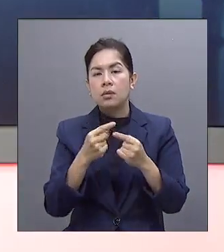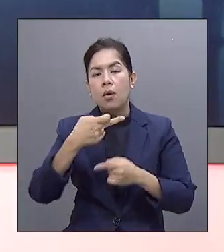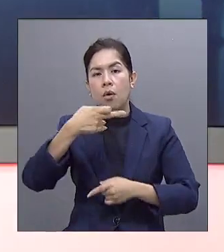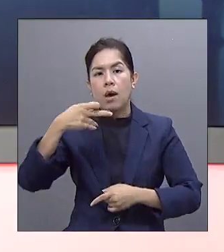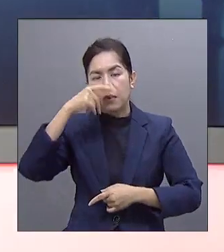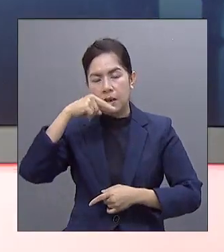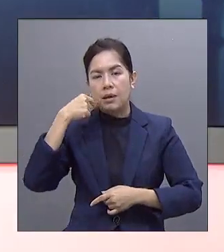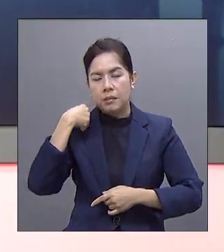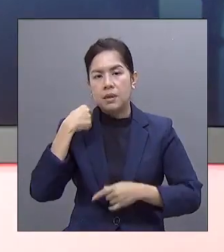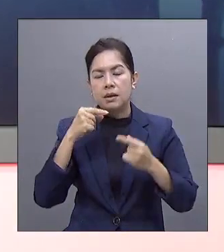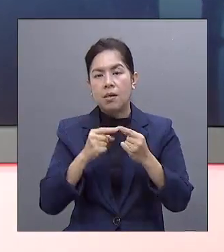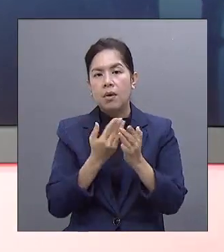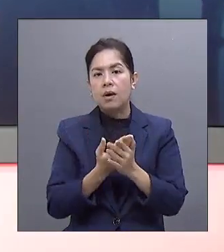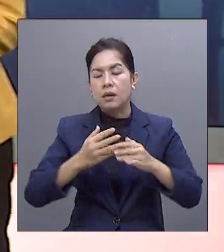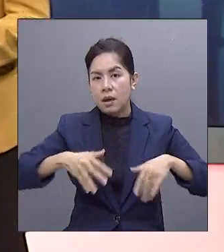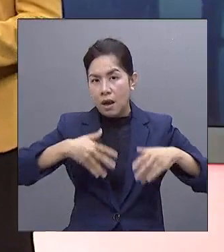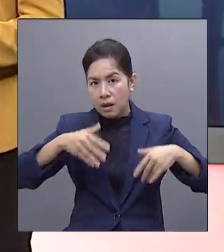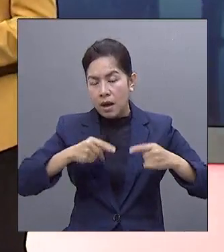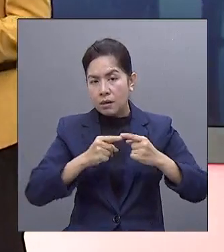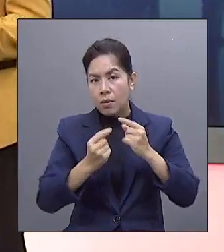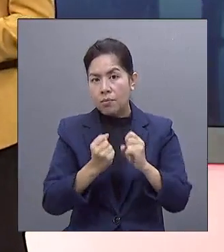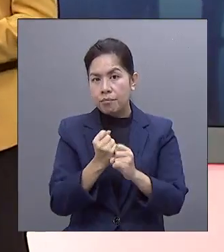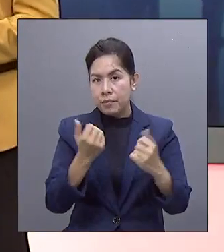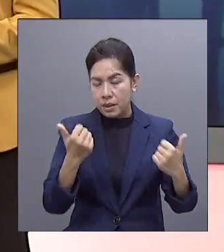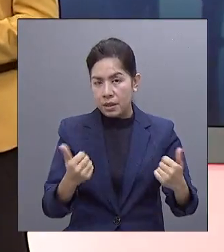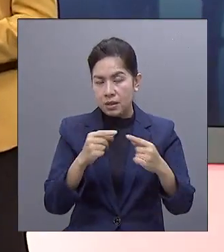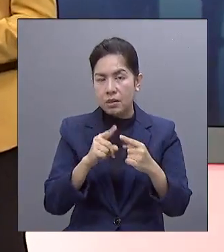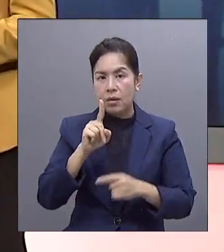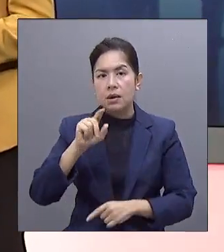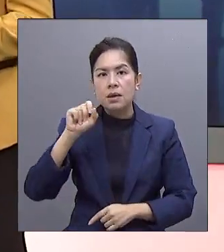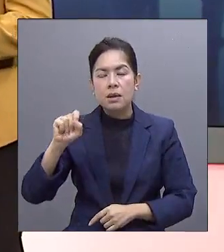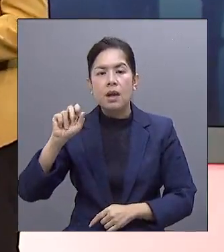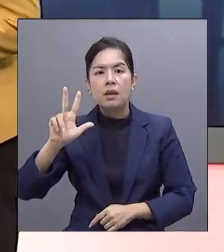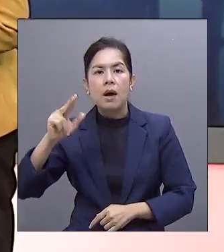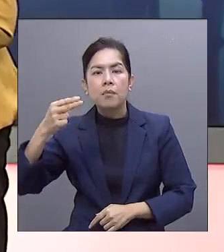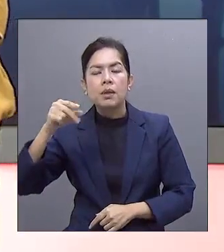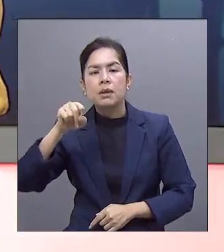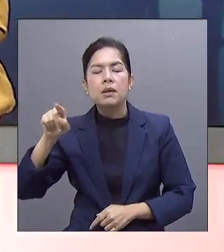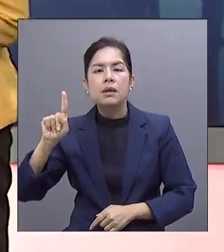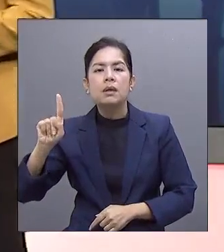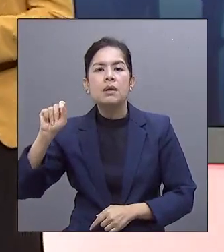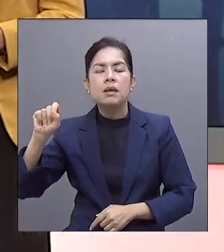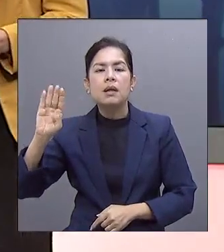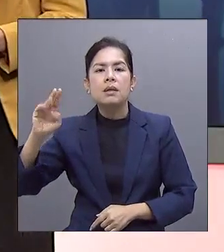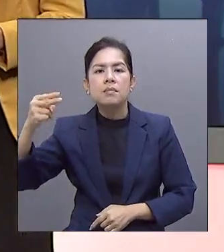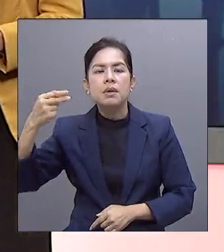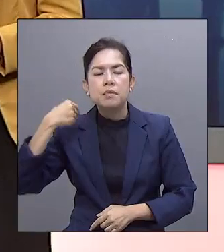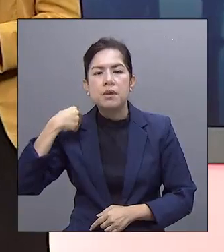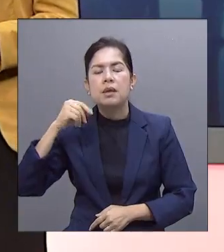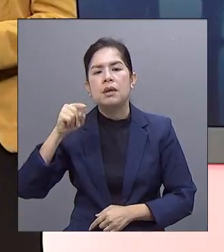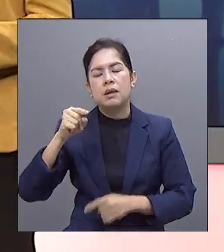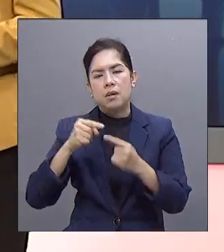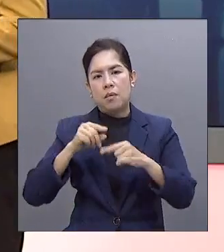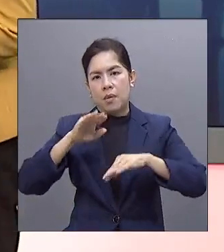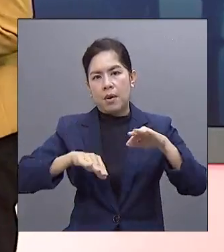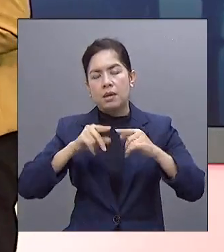ค่ะคาดว่าจะมีรายได้รวมในปีนี้นะคะประมาณ130,000 - 140,000ล้านนบาทนั่นเติบโตจากปีที่ผ่านมาร้อยละ